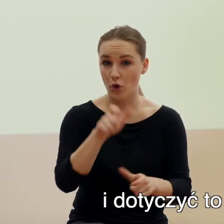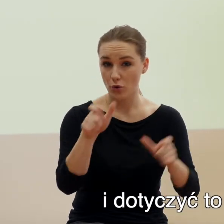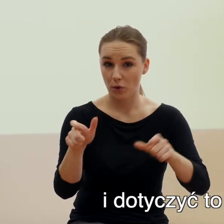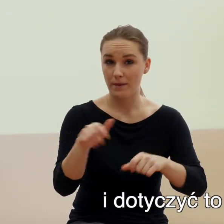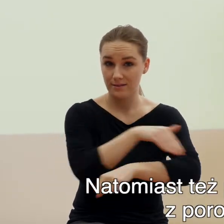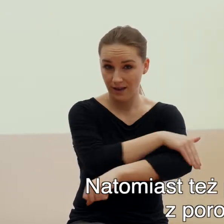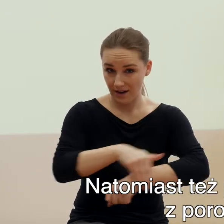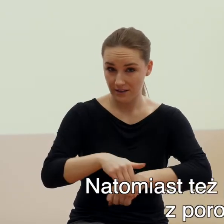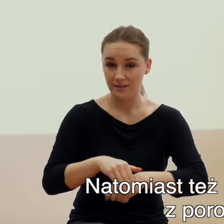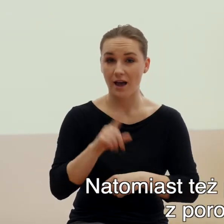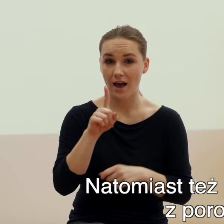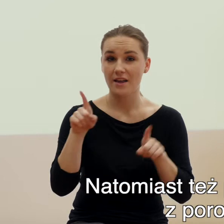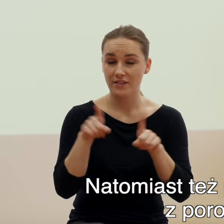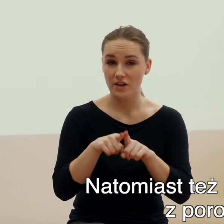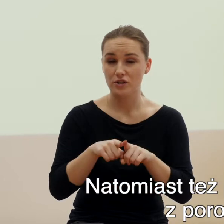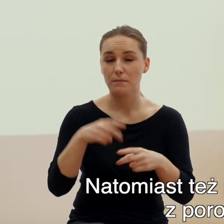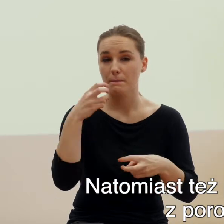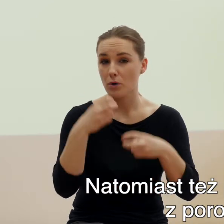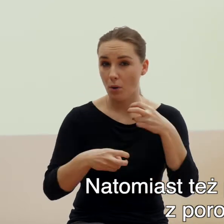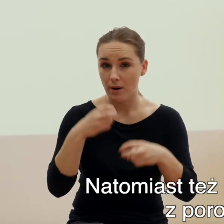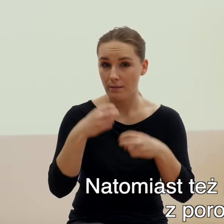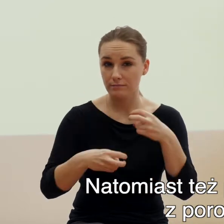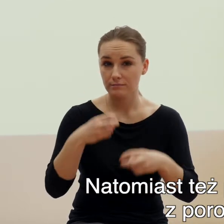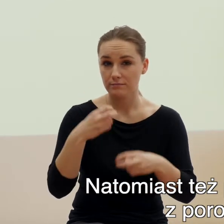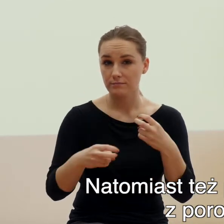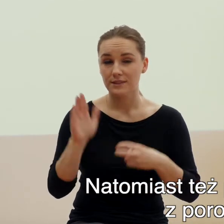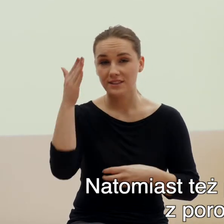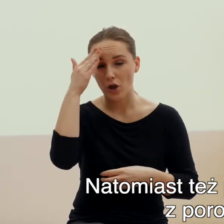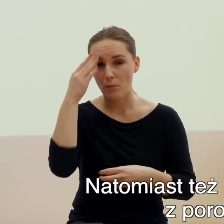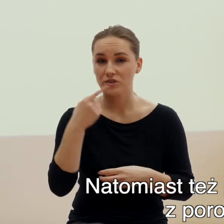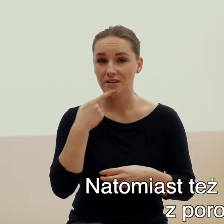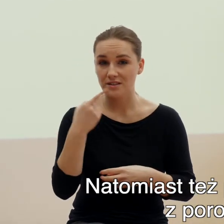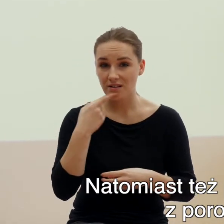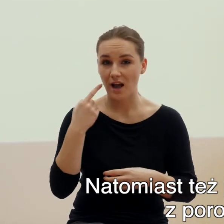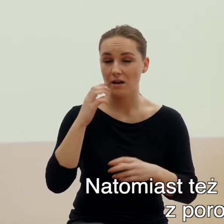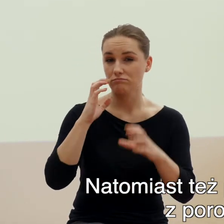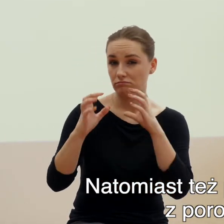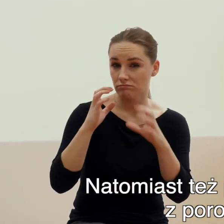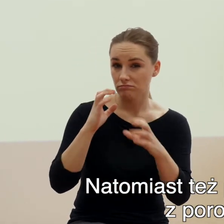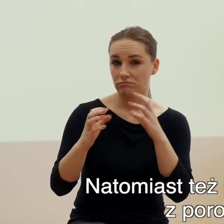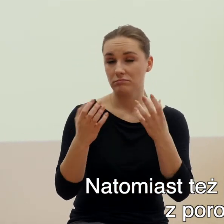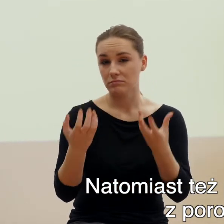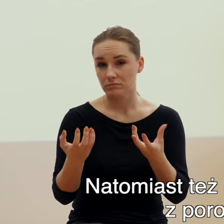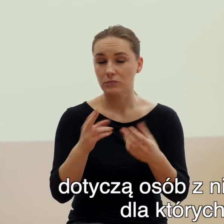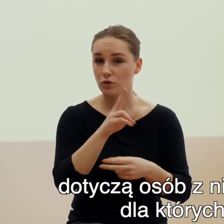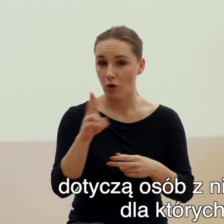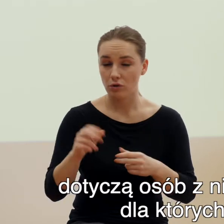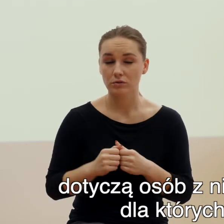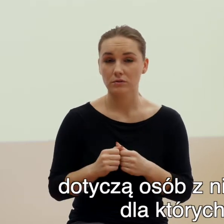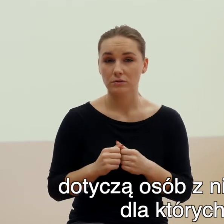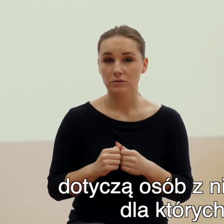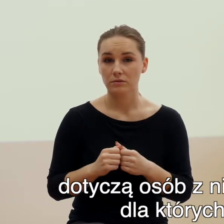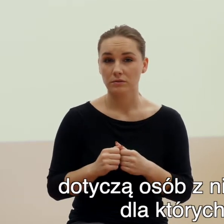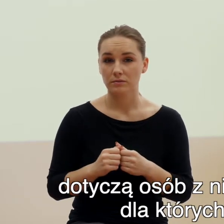obcokrajowców, natomiast też problemy związane ze znajomością języka, z porozumiewaniem się różnymi językami